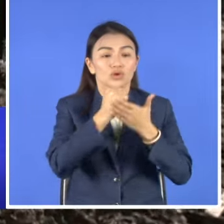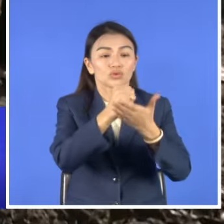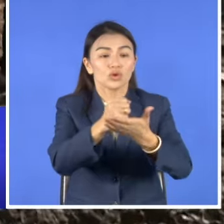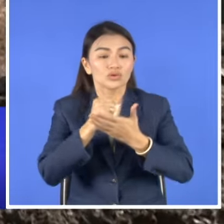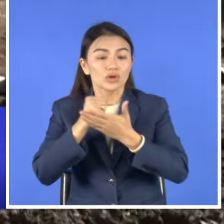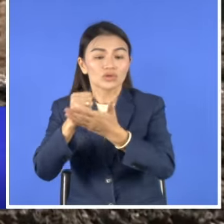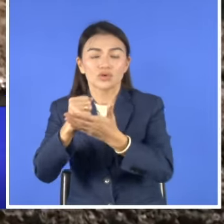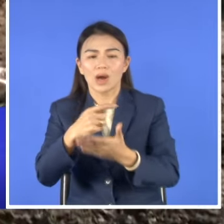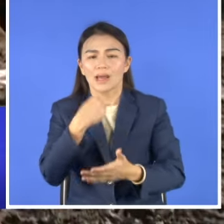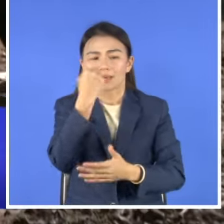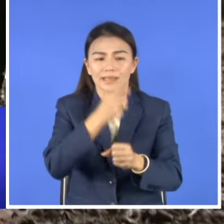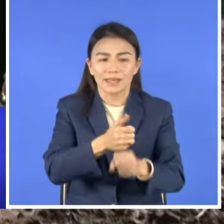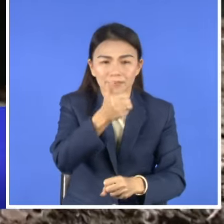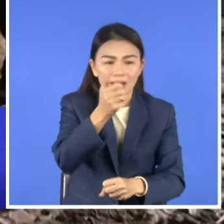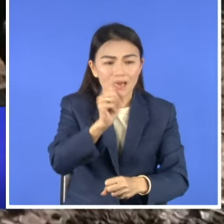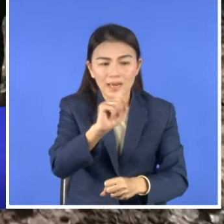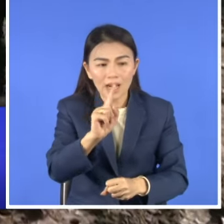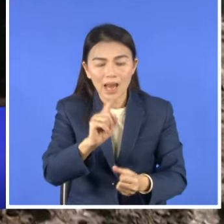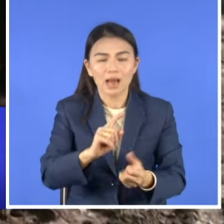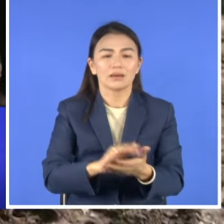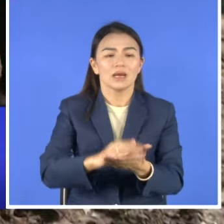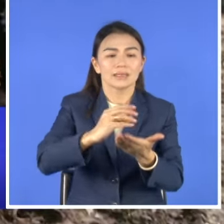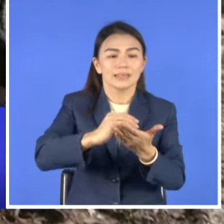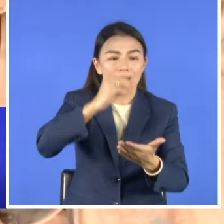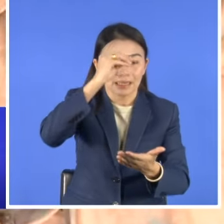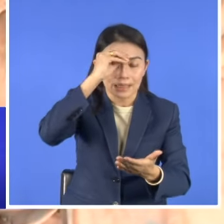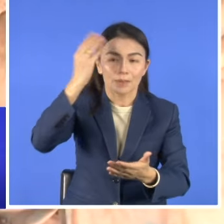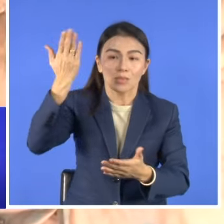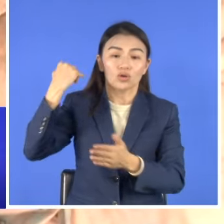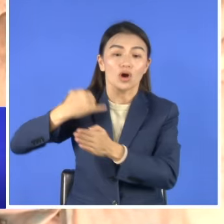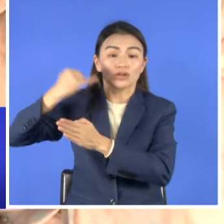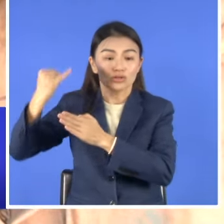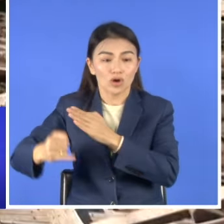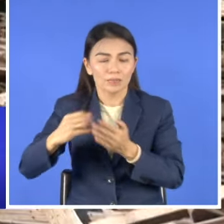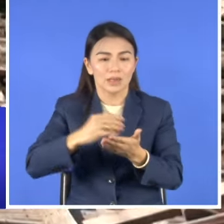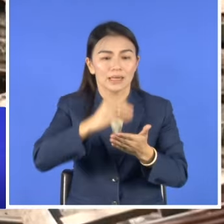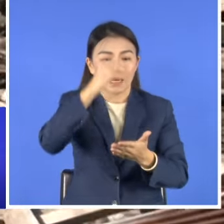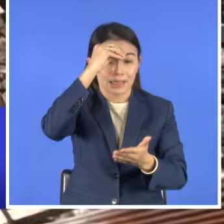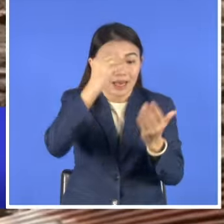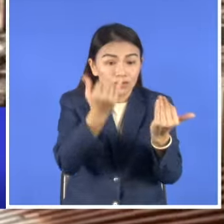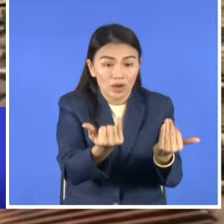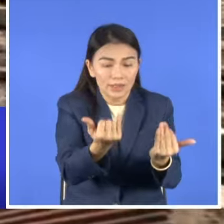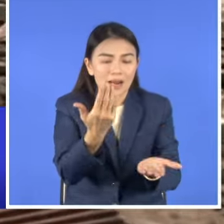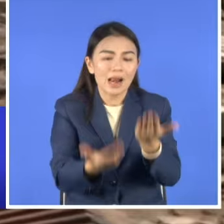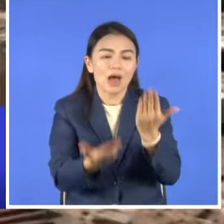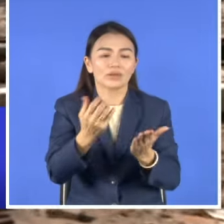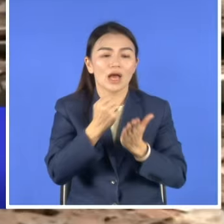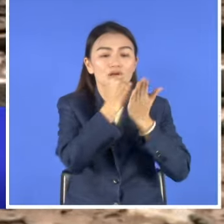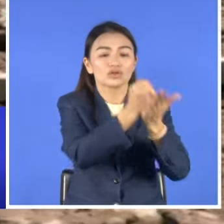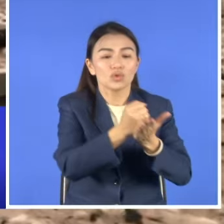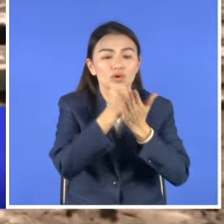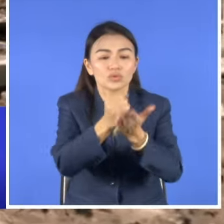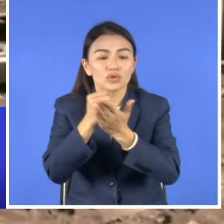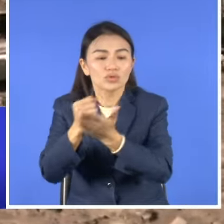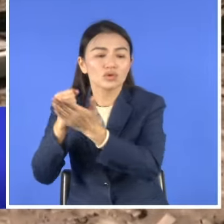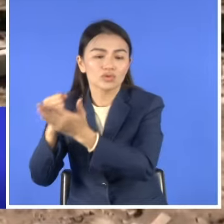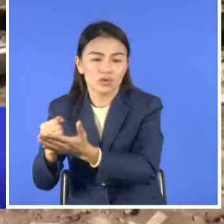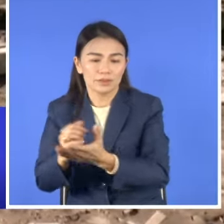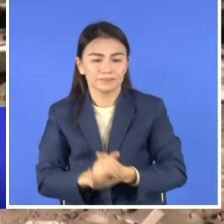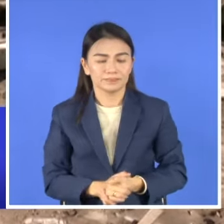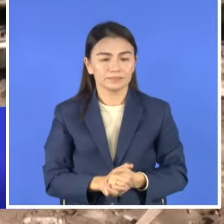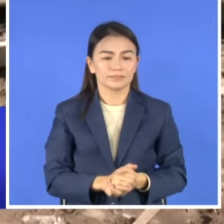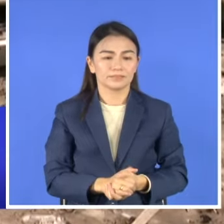ศักยภาพนักศึกษาศิษย์เก่าศิษย์ปัจจุบันก็ไปช่วยกันอ่าคนละเล็กคนละน้อยคนละไม้คนละมืออย่างที่ว่าเนี่ยเขาบอกว่าขณะนี้